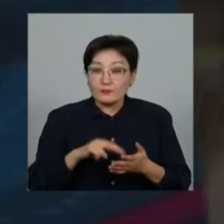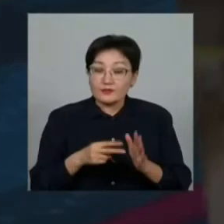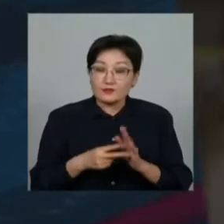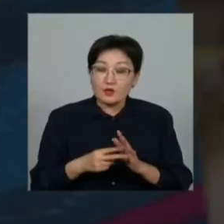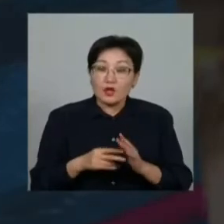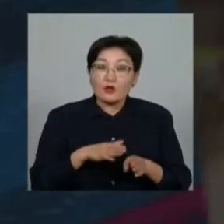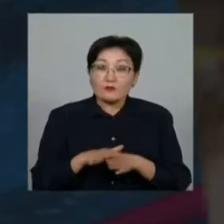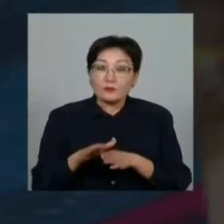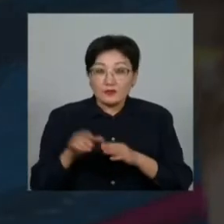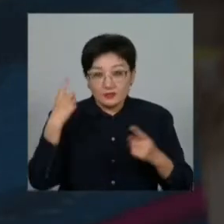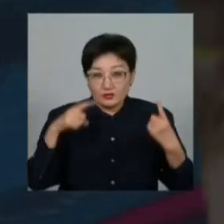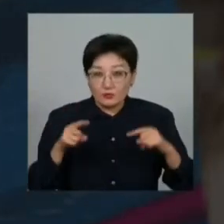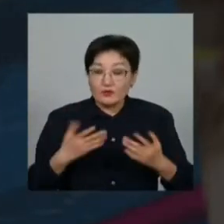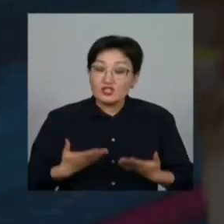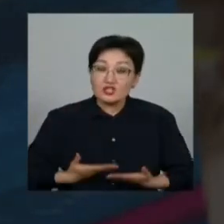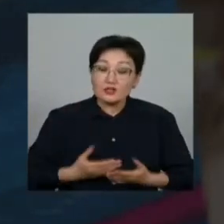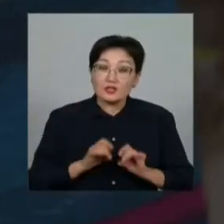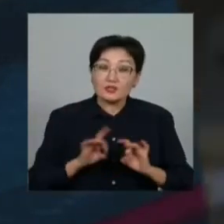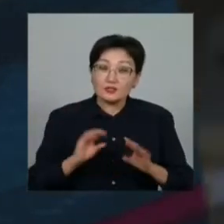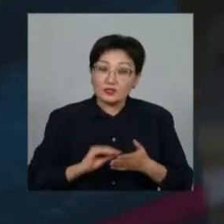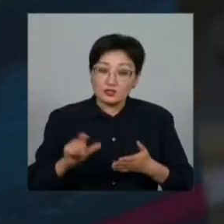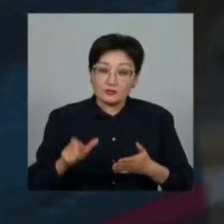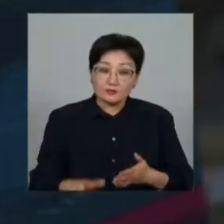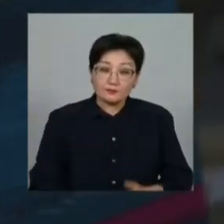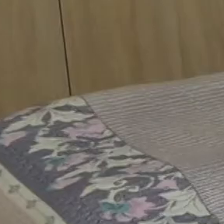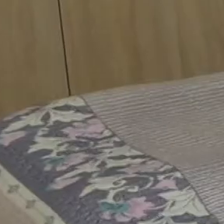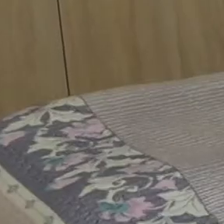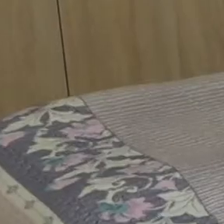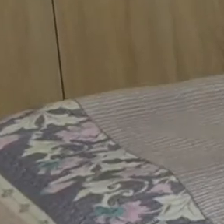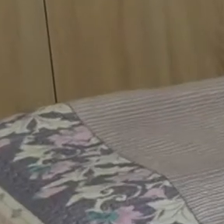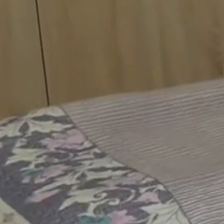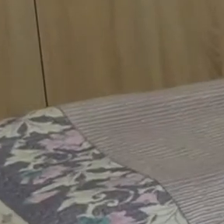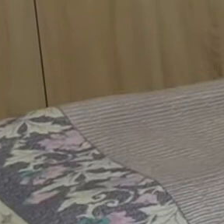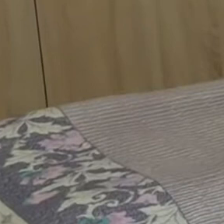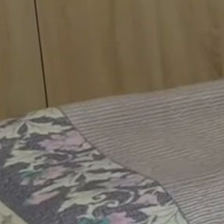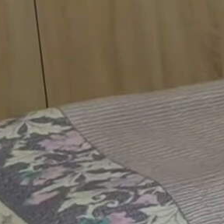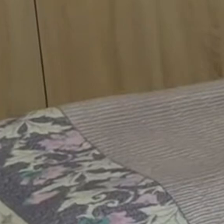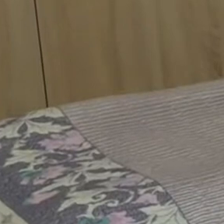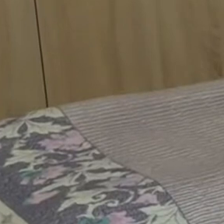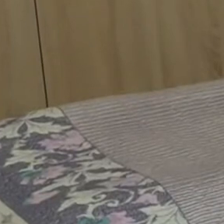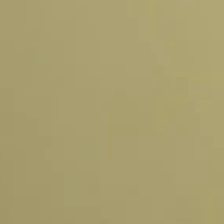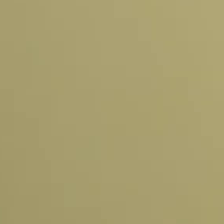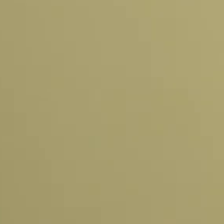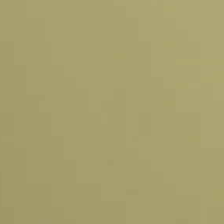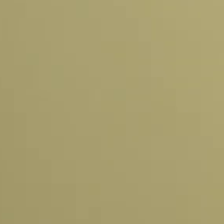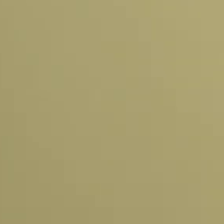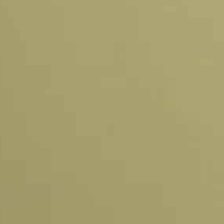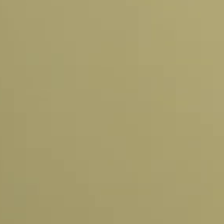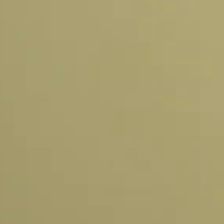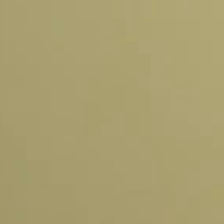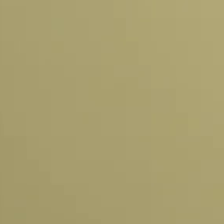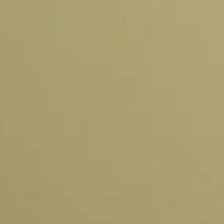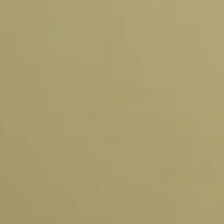идеи в жизни расскажет aerofit нарик по его у дочки семилетнюю мать инге коронка шум битвы и tcp